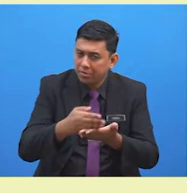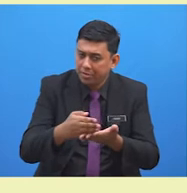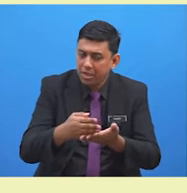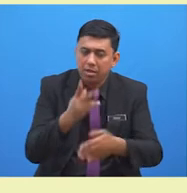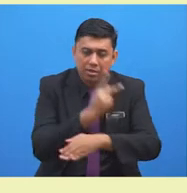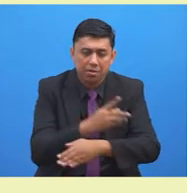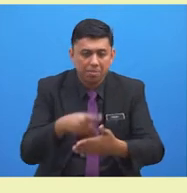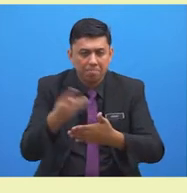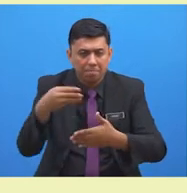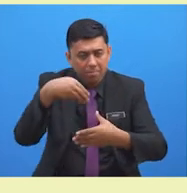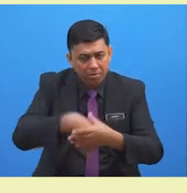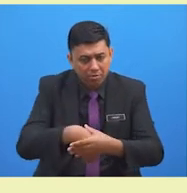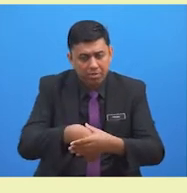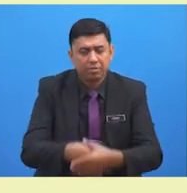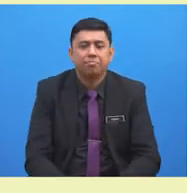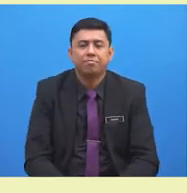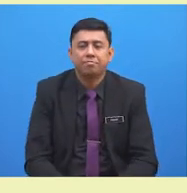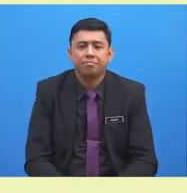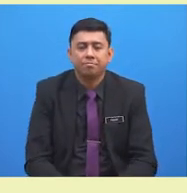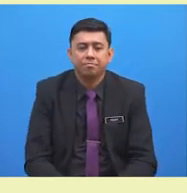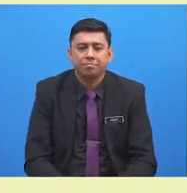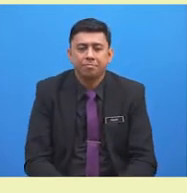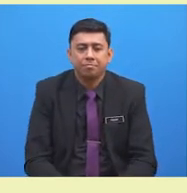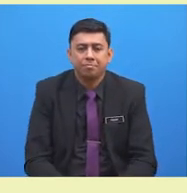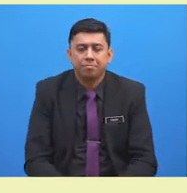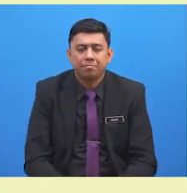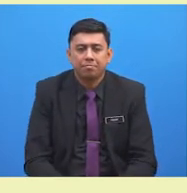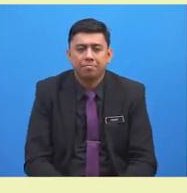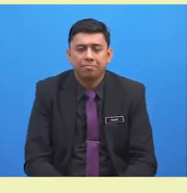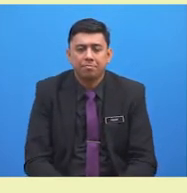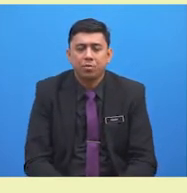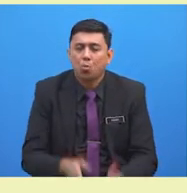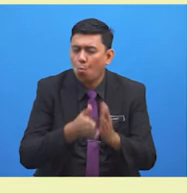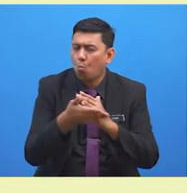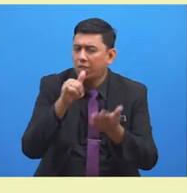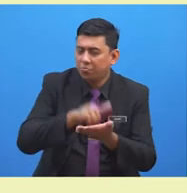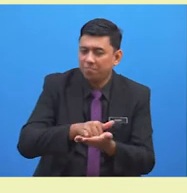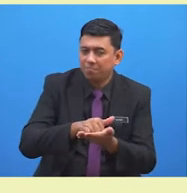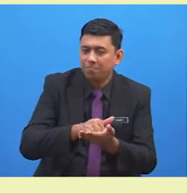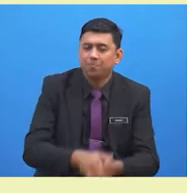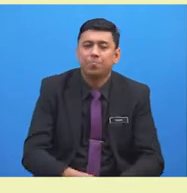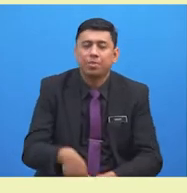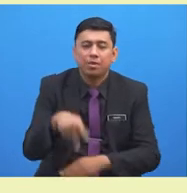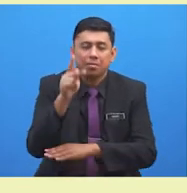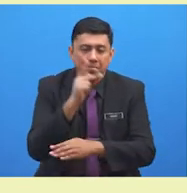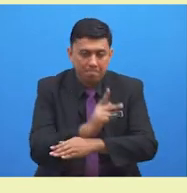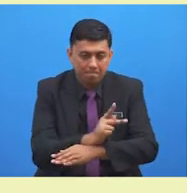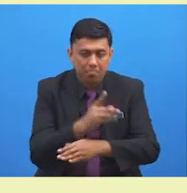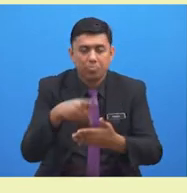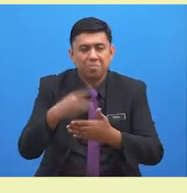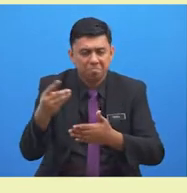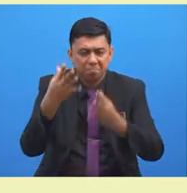Oleh itu, karbon dioksida akan meresap masuk ke dalam alveolus untuk dihembus keluar melalui